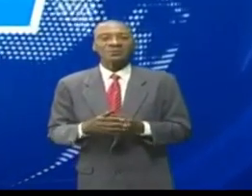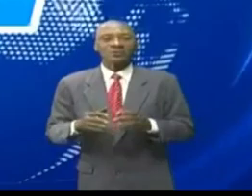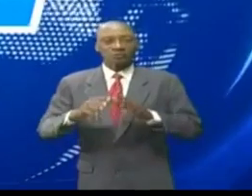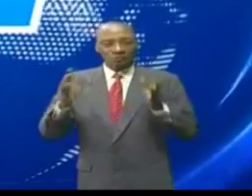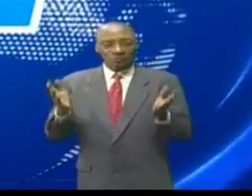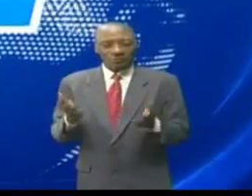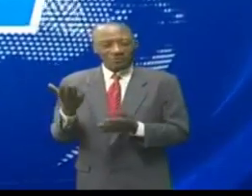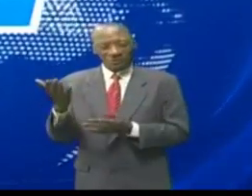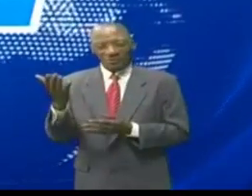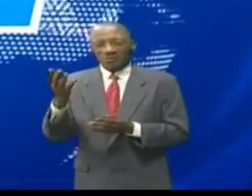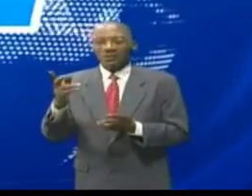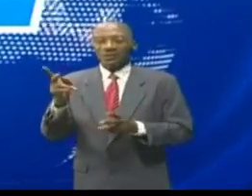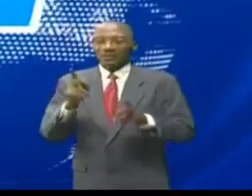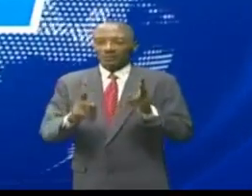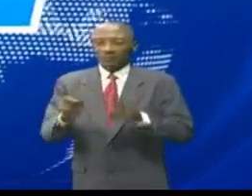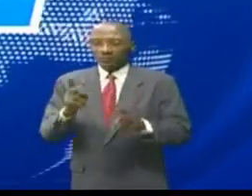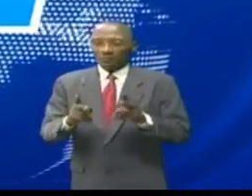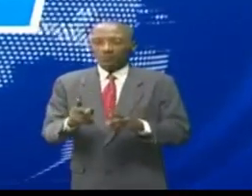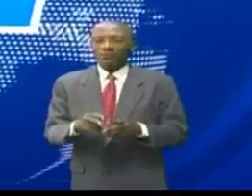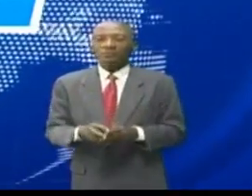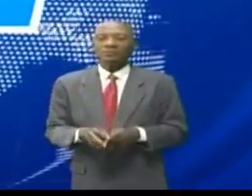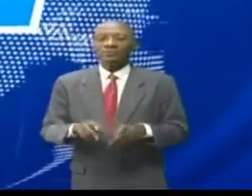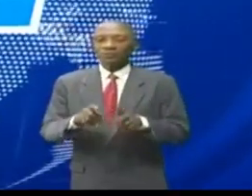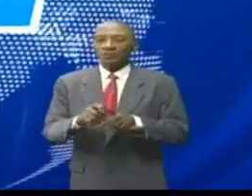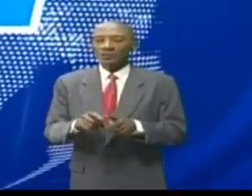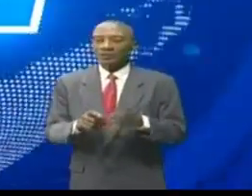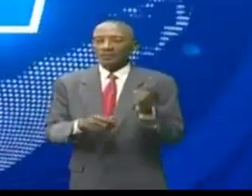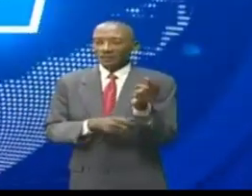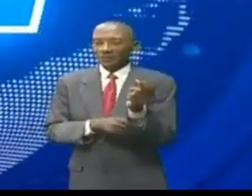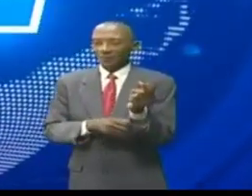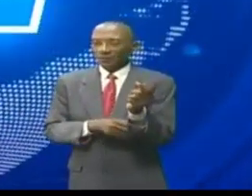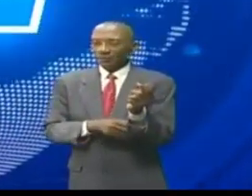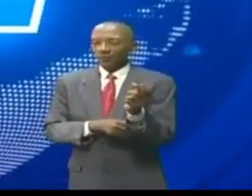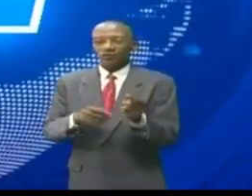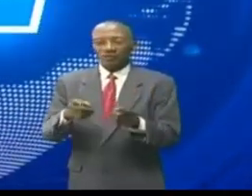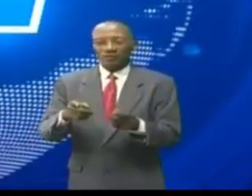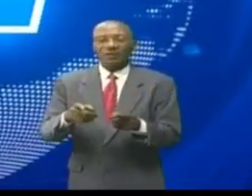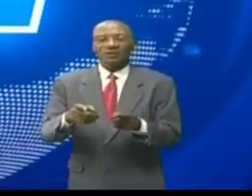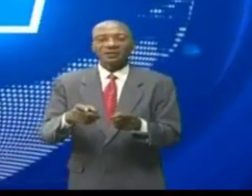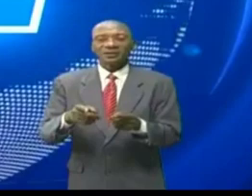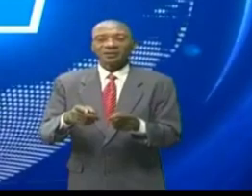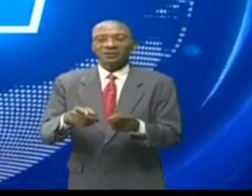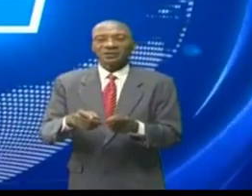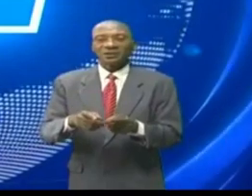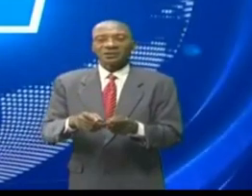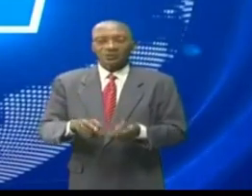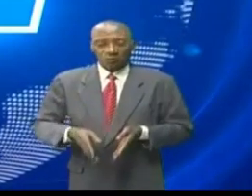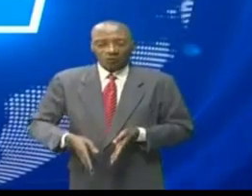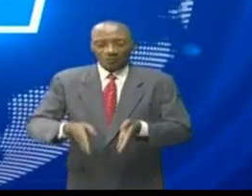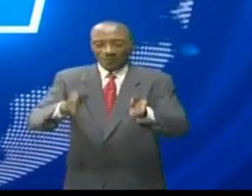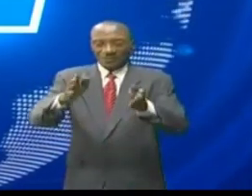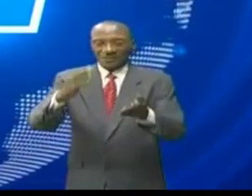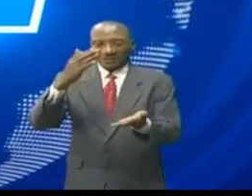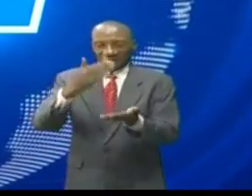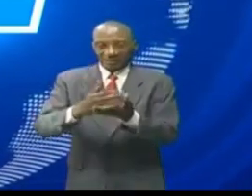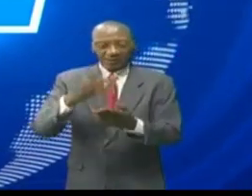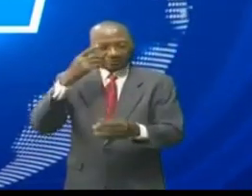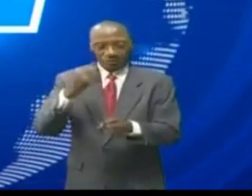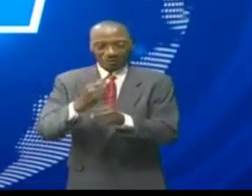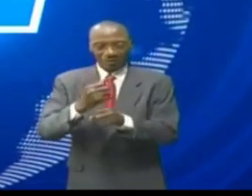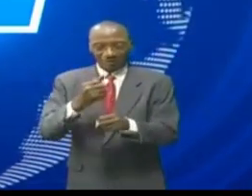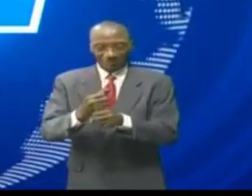invite la population et les usagers d'emprunter les avenues Mbenseke ou Nguma pour des